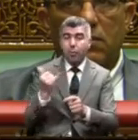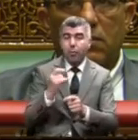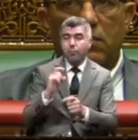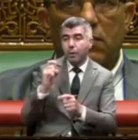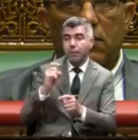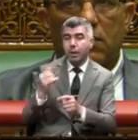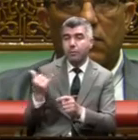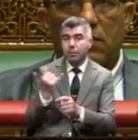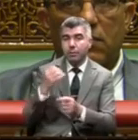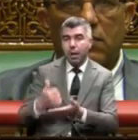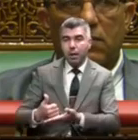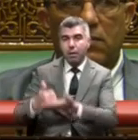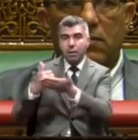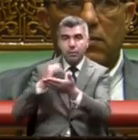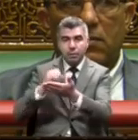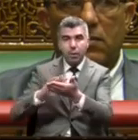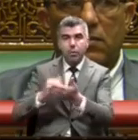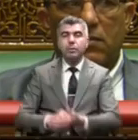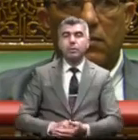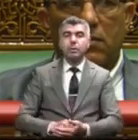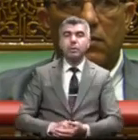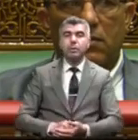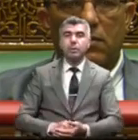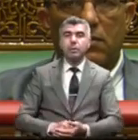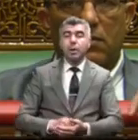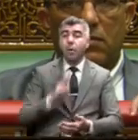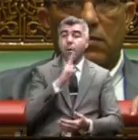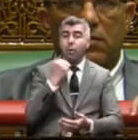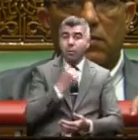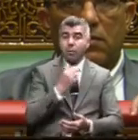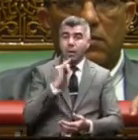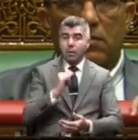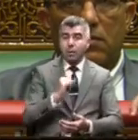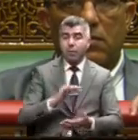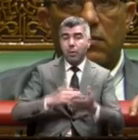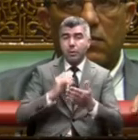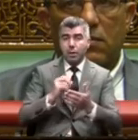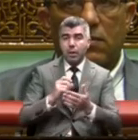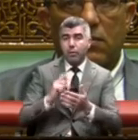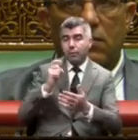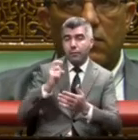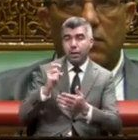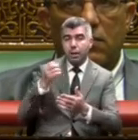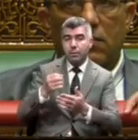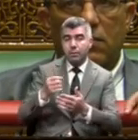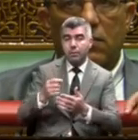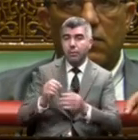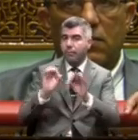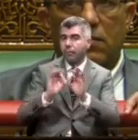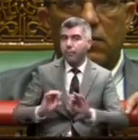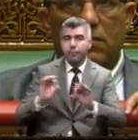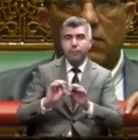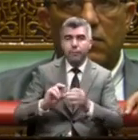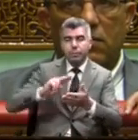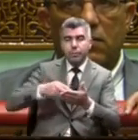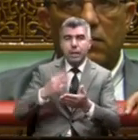وحمايه القدره الشرائيه للمواطنين المغاربه ان الحكومه تجاهلت الوضع المزري للاجراء ولم تتجاوب مع بنود اتفاق